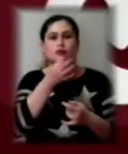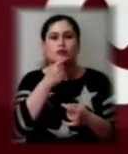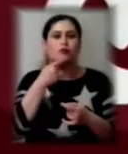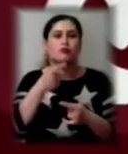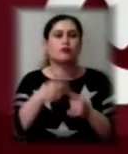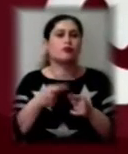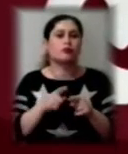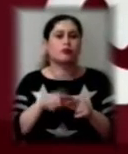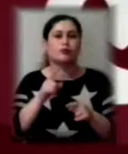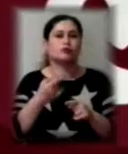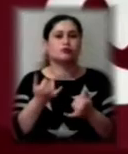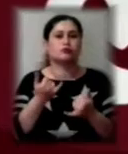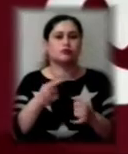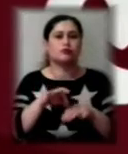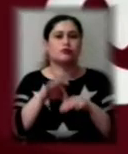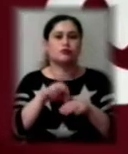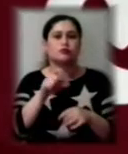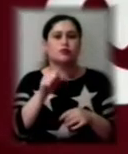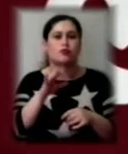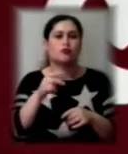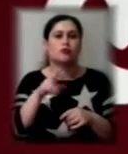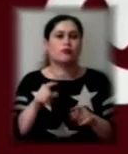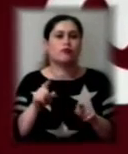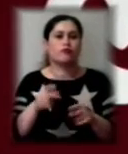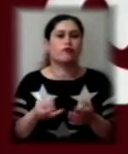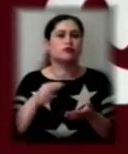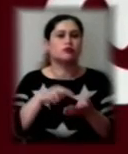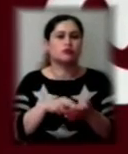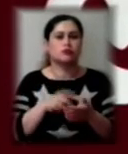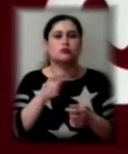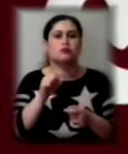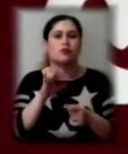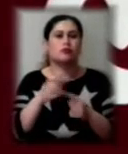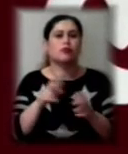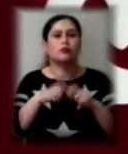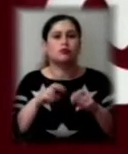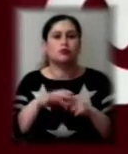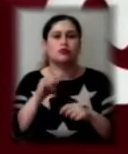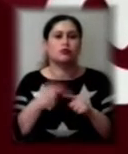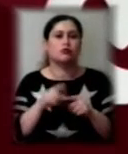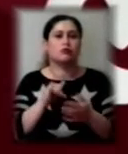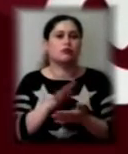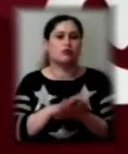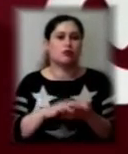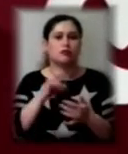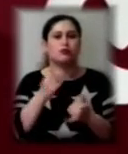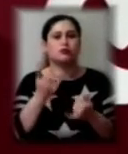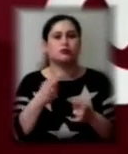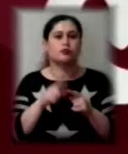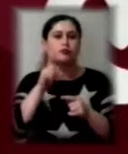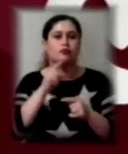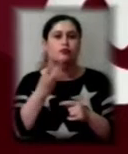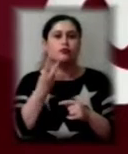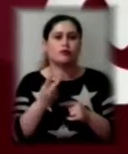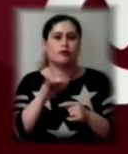частини. От. Зараз рано говорити про це, тому що наразі проводяться заходи по